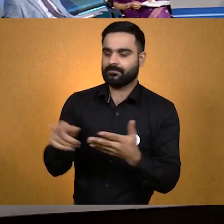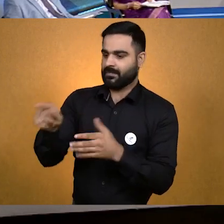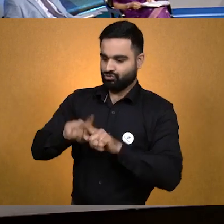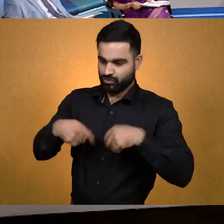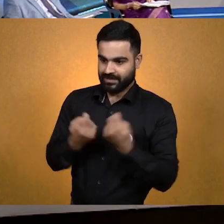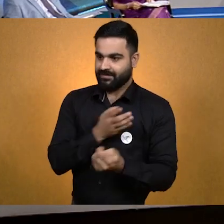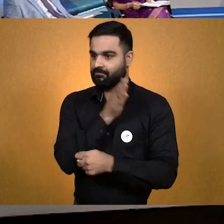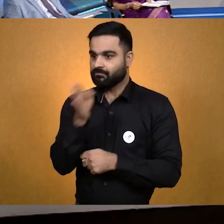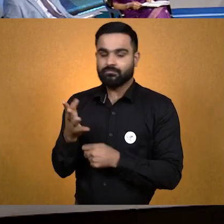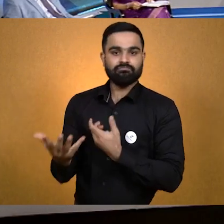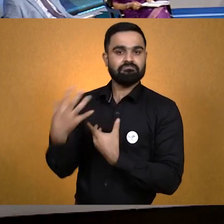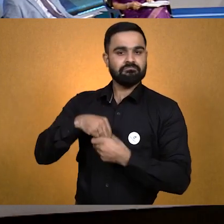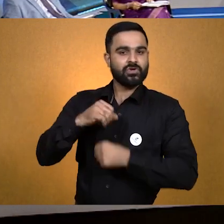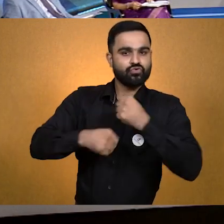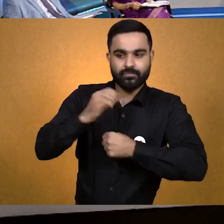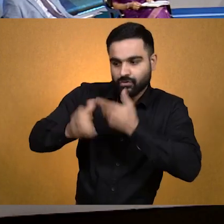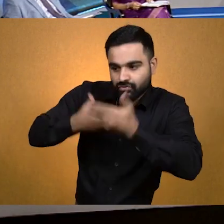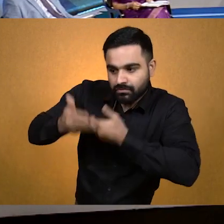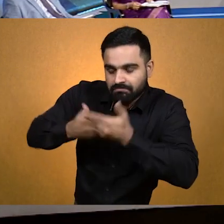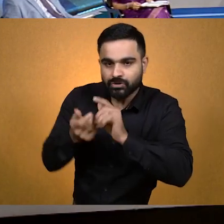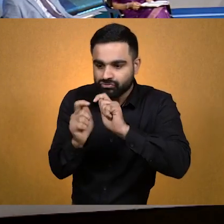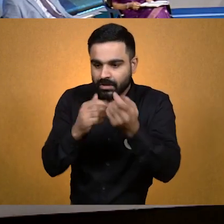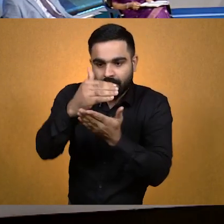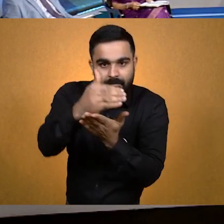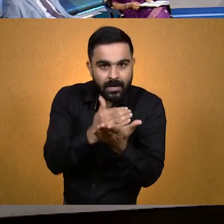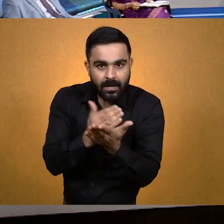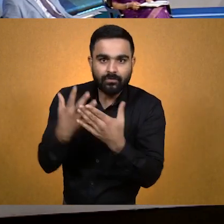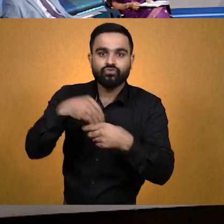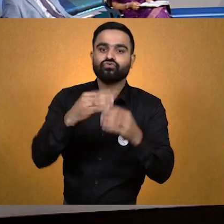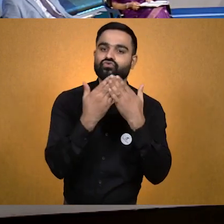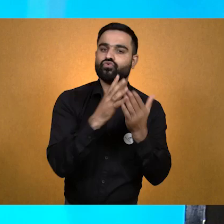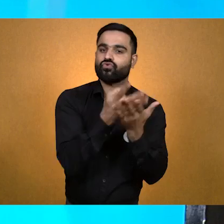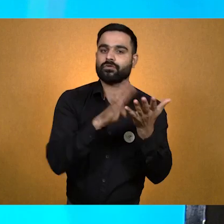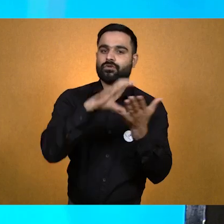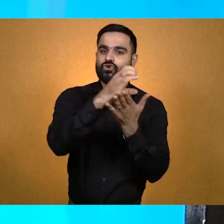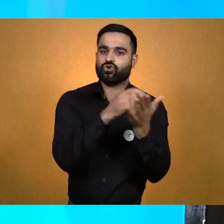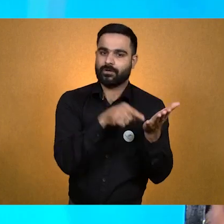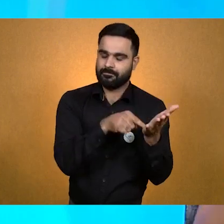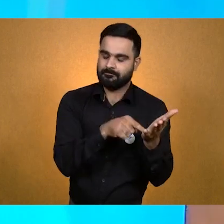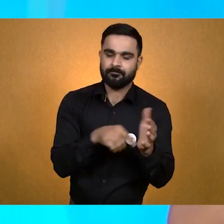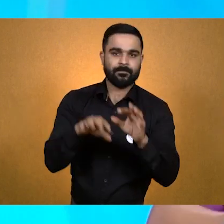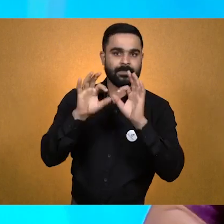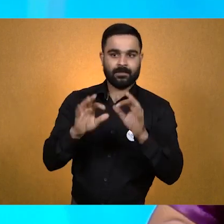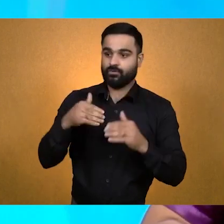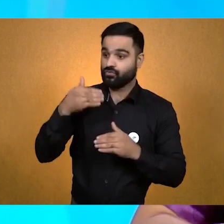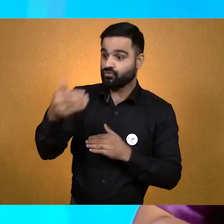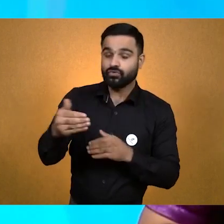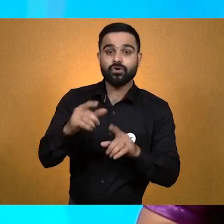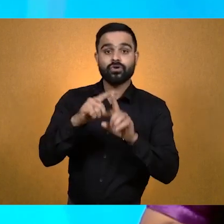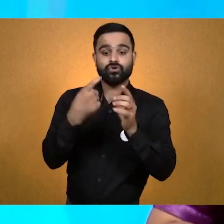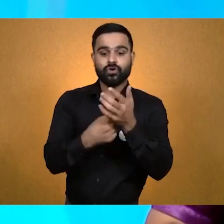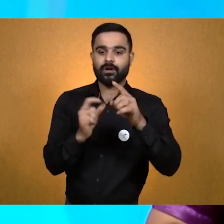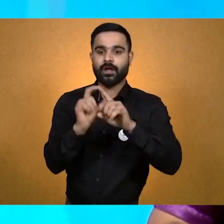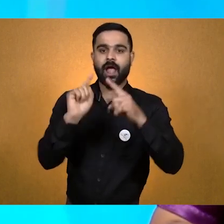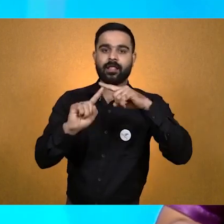team of adapted sports coaches to implement the program as part of the school curriculum. Bilkul. तो आइए डॉक्टर दत्ता को